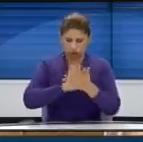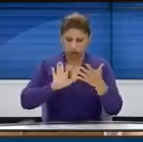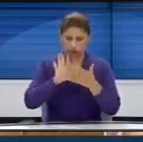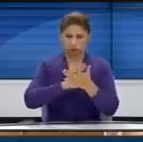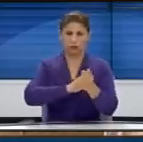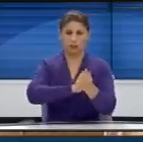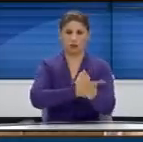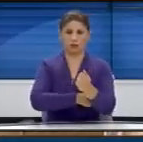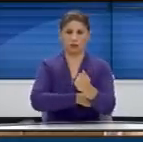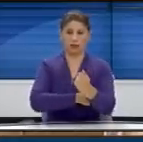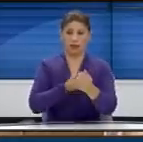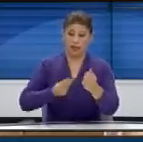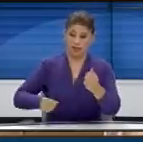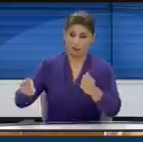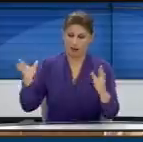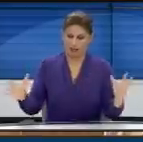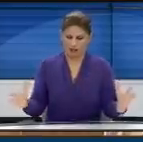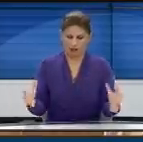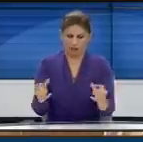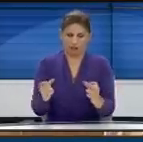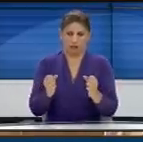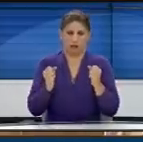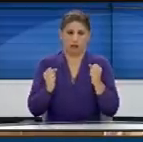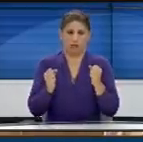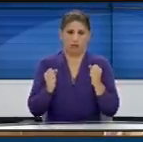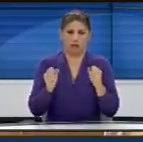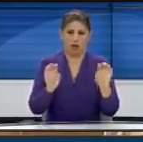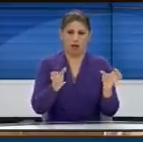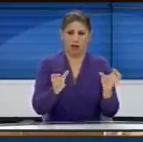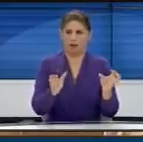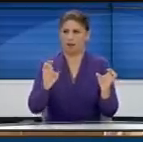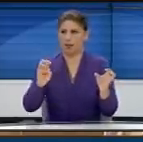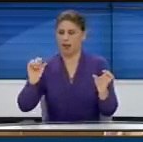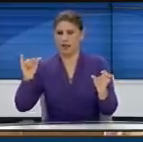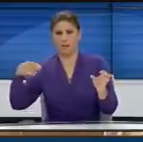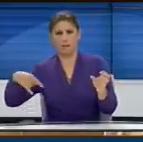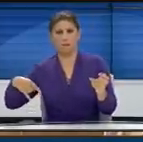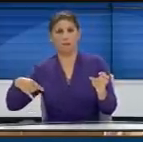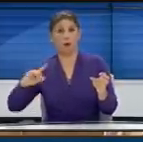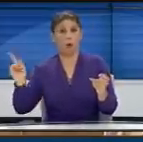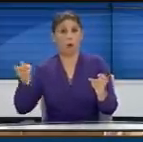Ο υπερσυγκεντρωτισμός, ΕΡΤ, ΕΙΠ, τα πάντα, μέσα σας, δίπλα σας.